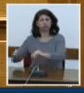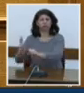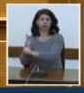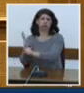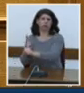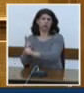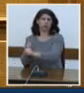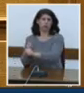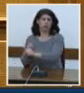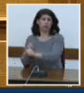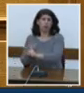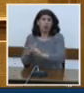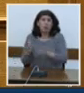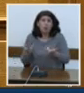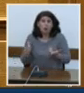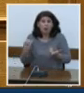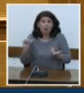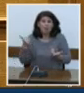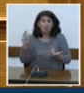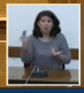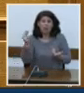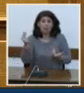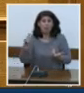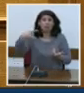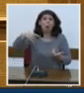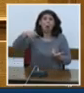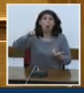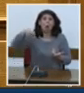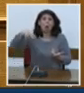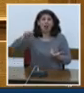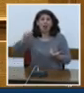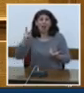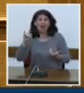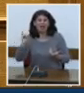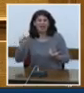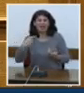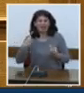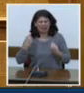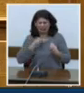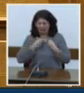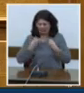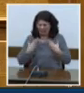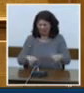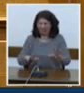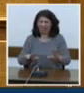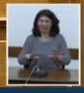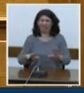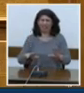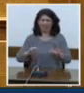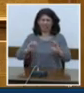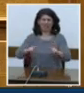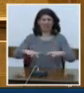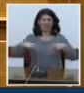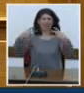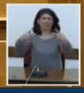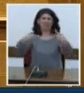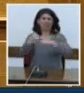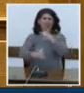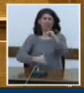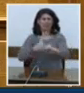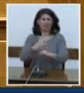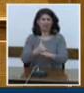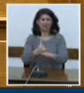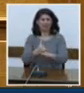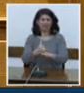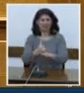χθες, μία μέρα πριν από τη συζήτηση, κάνει χυδαίες αναρτήσεις, αφήνοντας υπονοούμενα